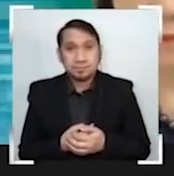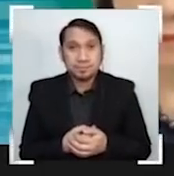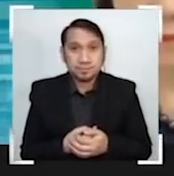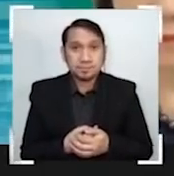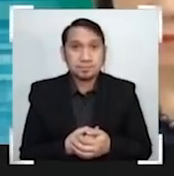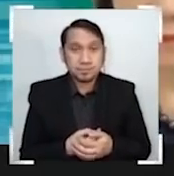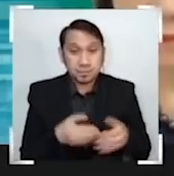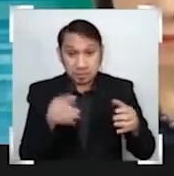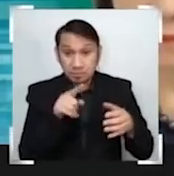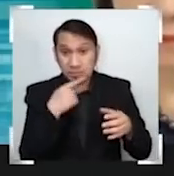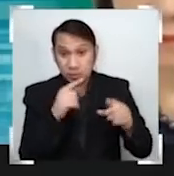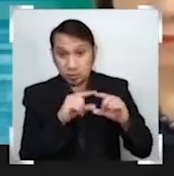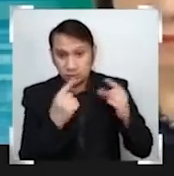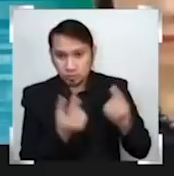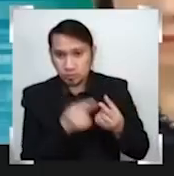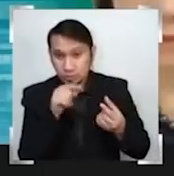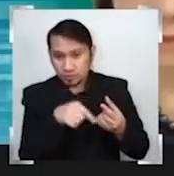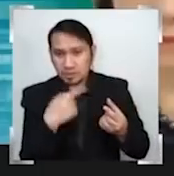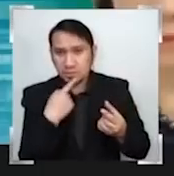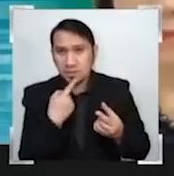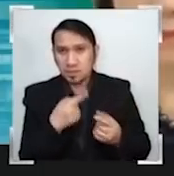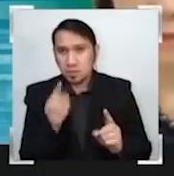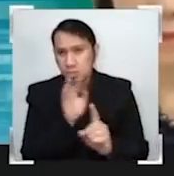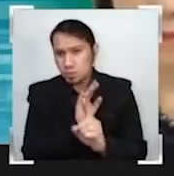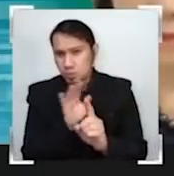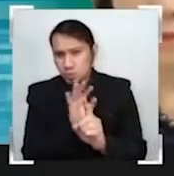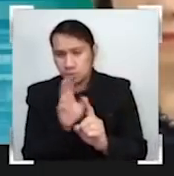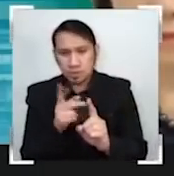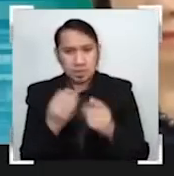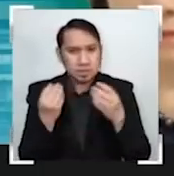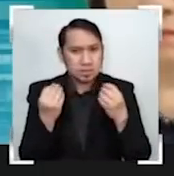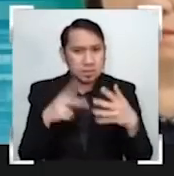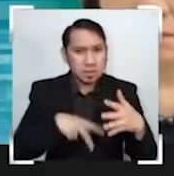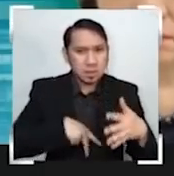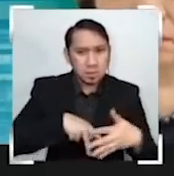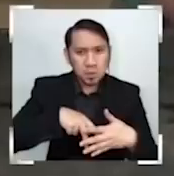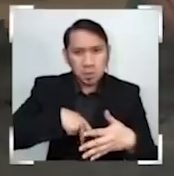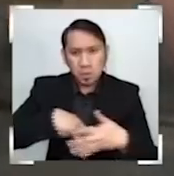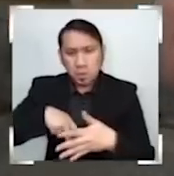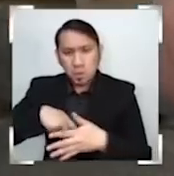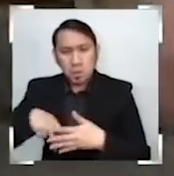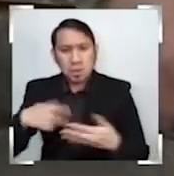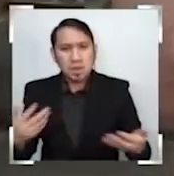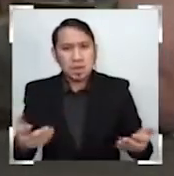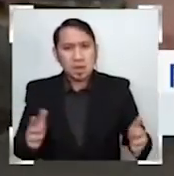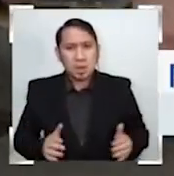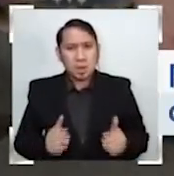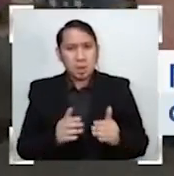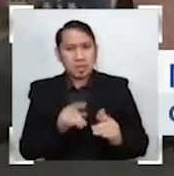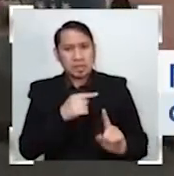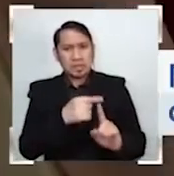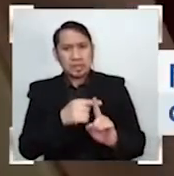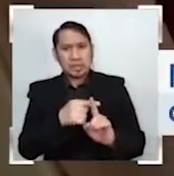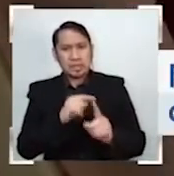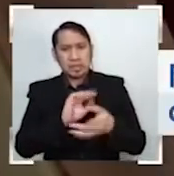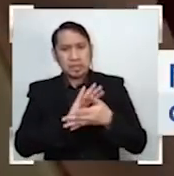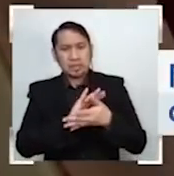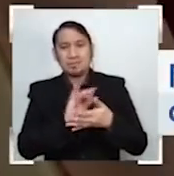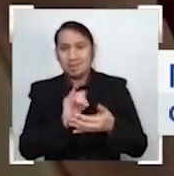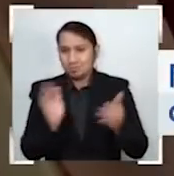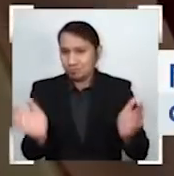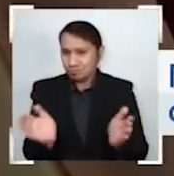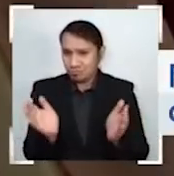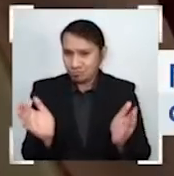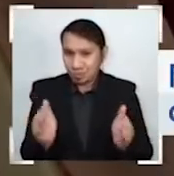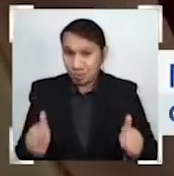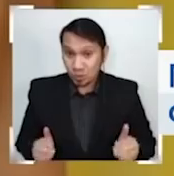sa kanilang obserbasyon ay dumami ang mga buntis na nagpo-positibo ngayon sa COVID-19. Kaya hinihikayat nila ang mga buntis maging ang